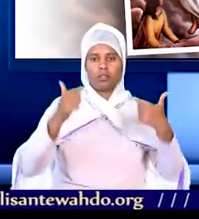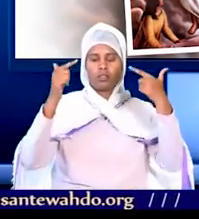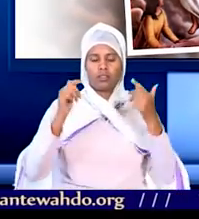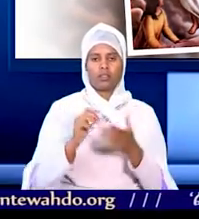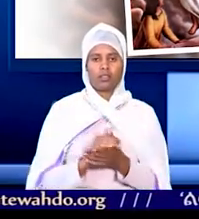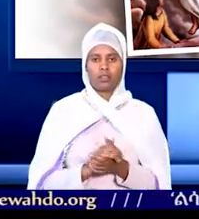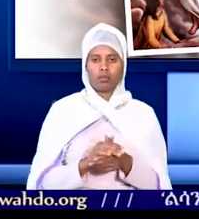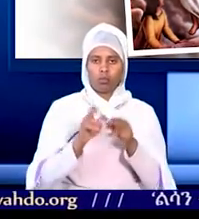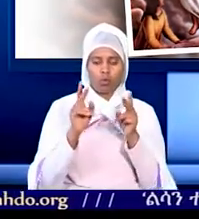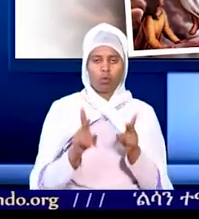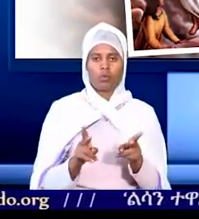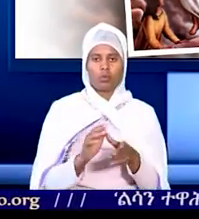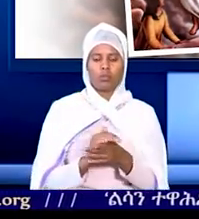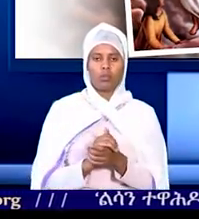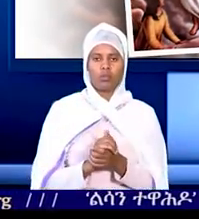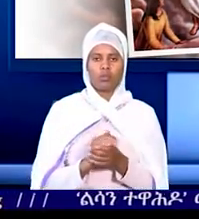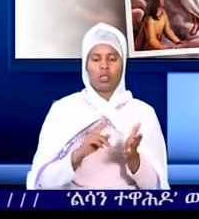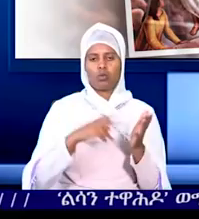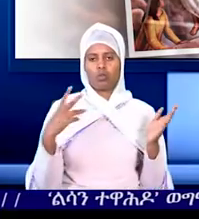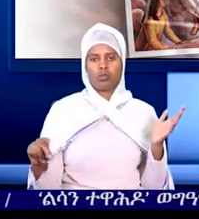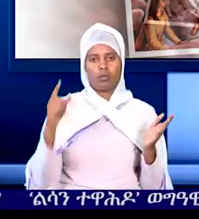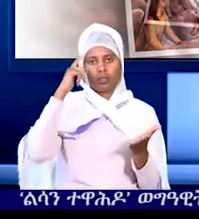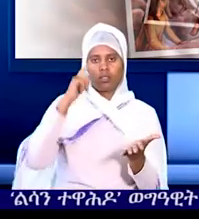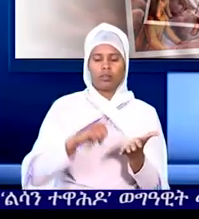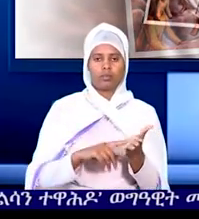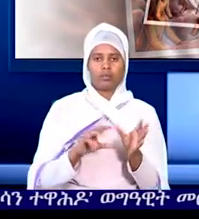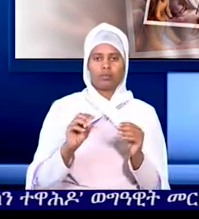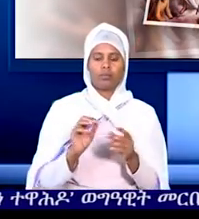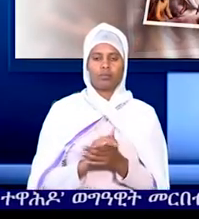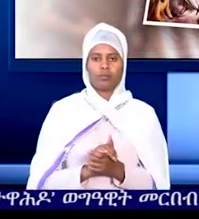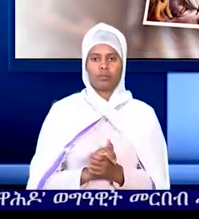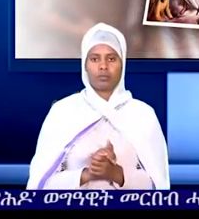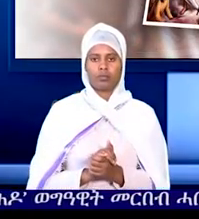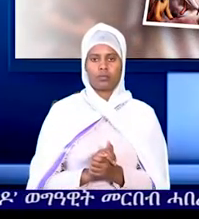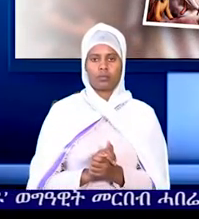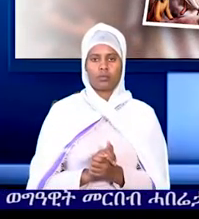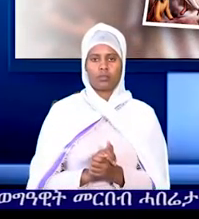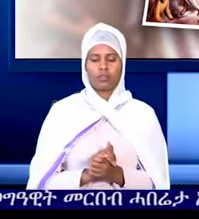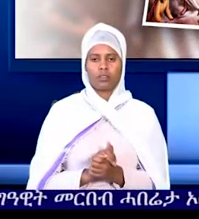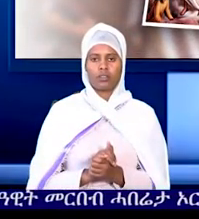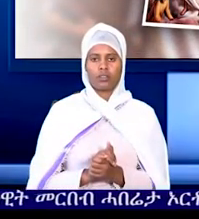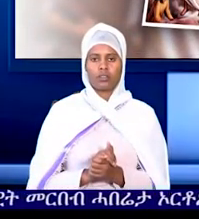መላእክት እግዚአብሔር እግዚአብሔር ይመስገን በዚ ደርበይዎ